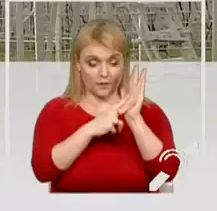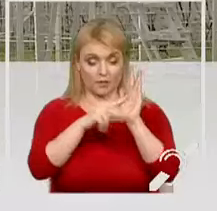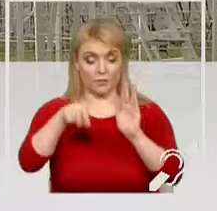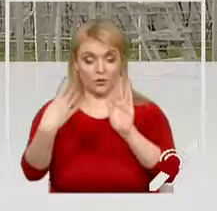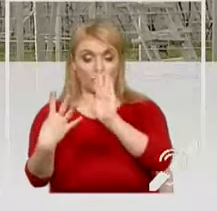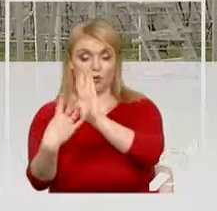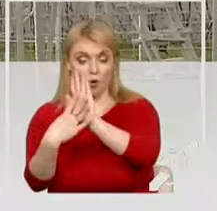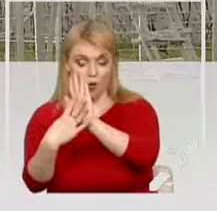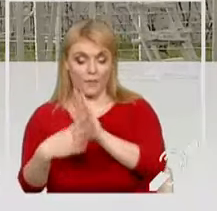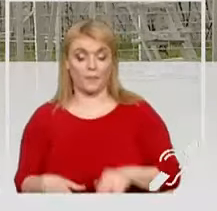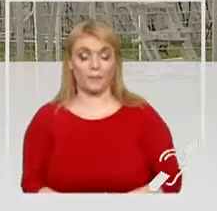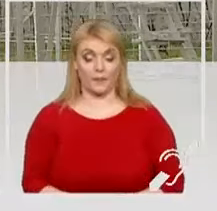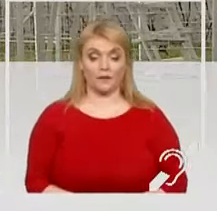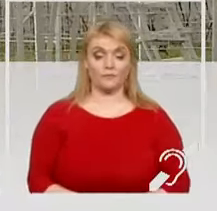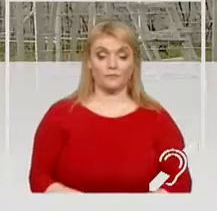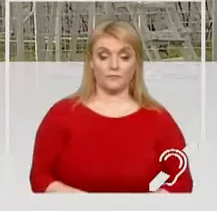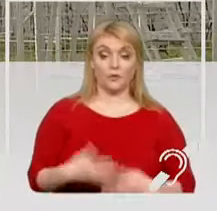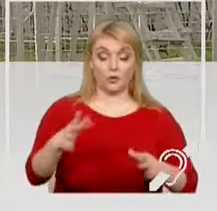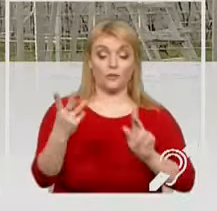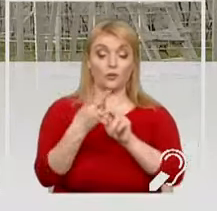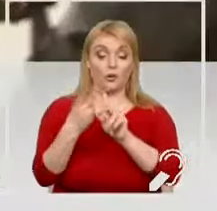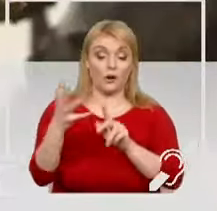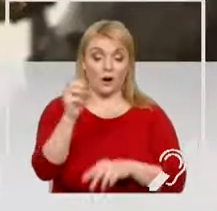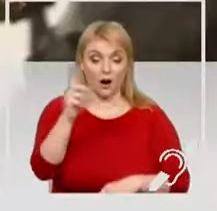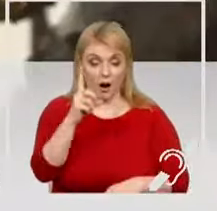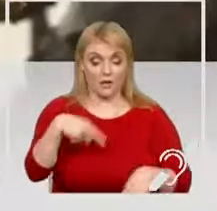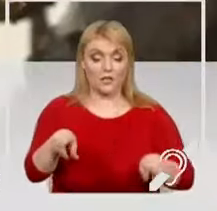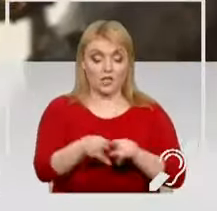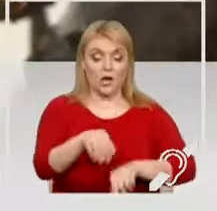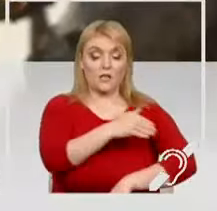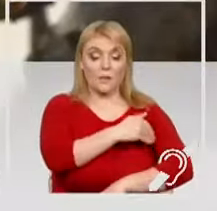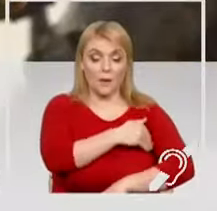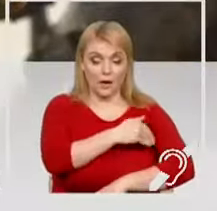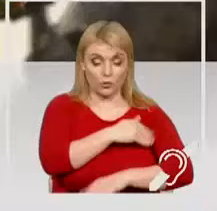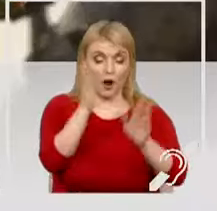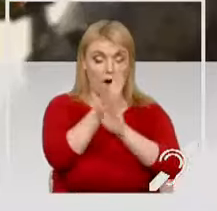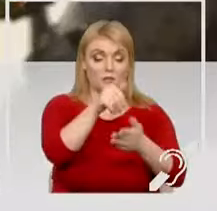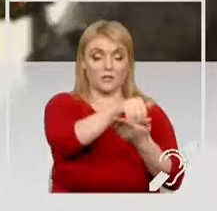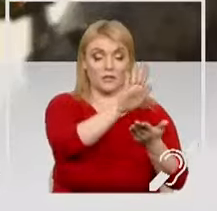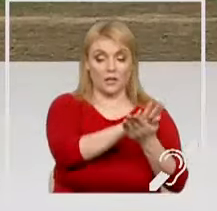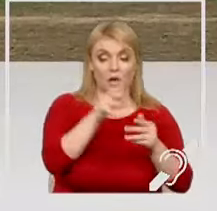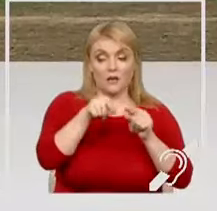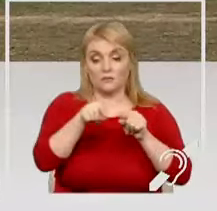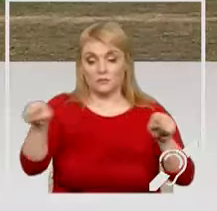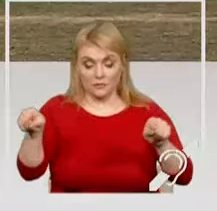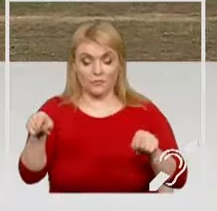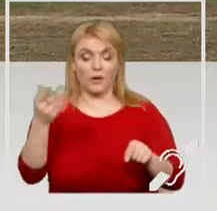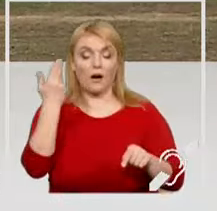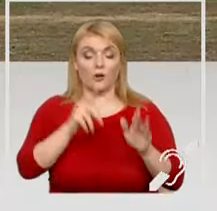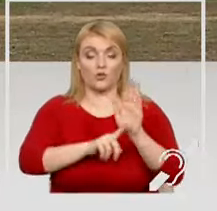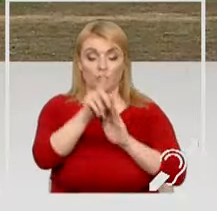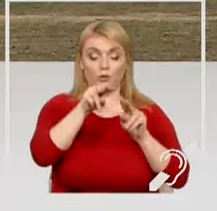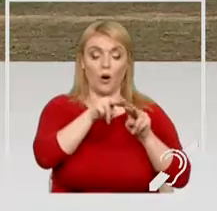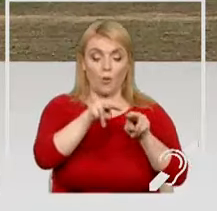27,9 grade Celsius. Sunt pentru a doua oară asemenea temperaturi înregistrate din toată perioada de observație, adică de când se